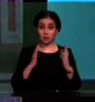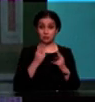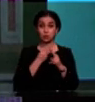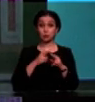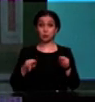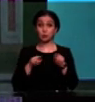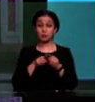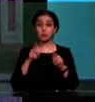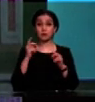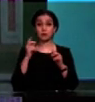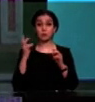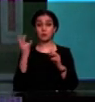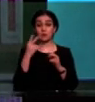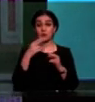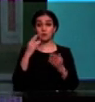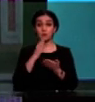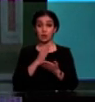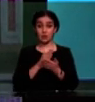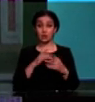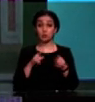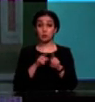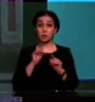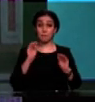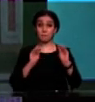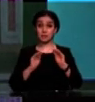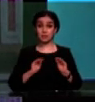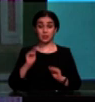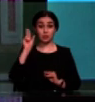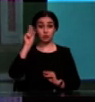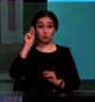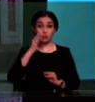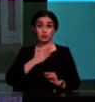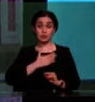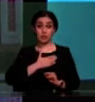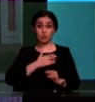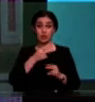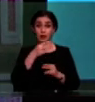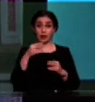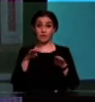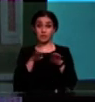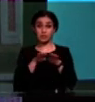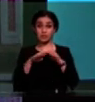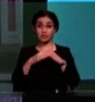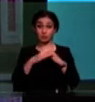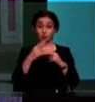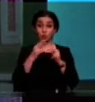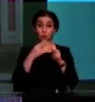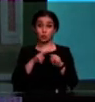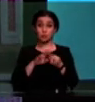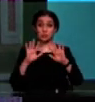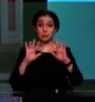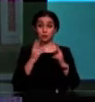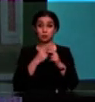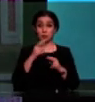вероятность произведения равна произведению вероятностей. Подставляем числа в наше равенство и получаем ответ, что вероятность события